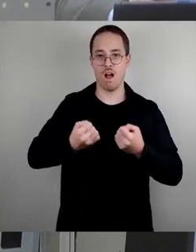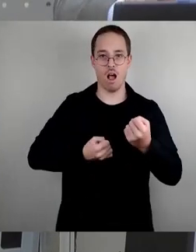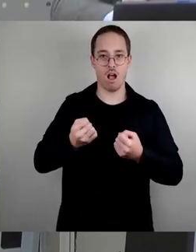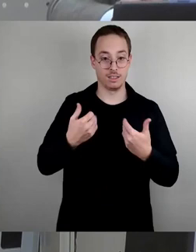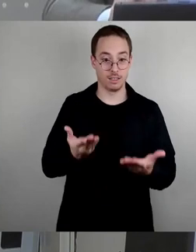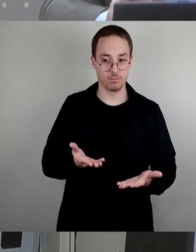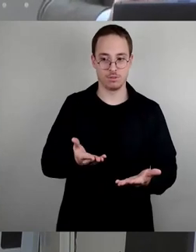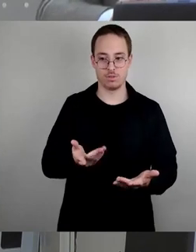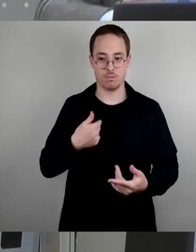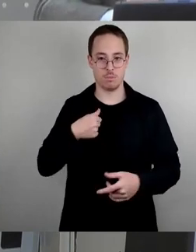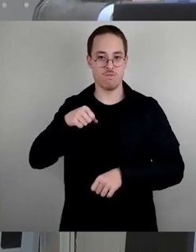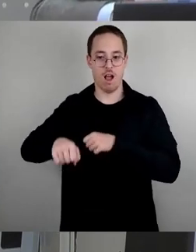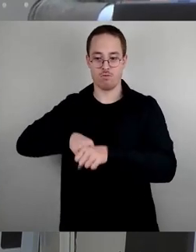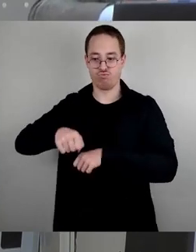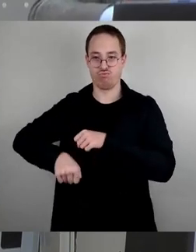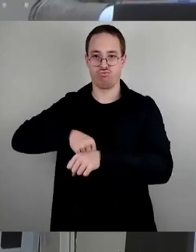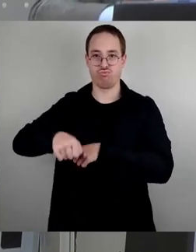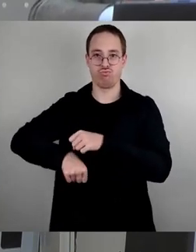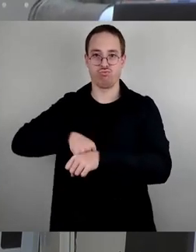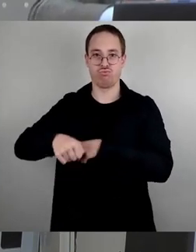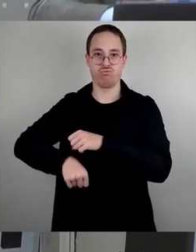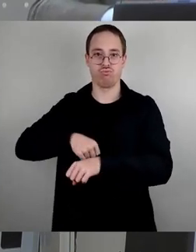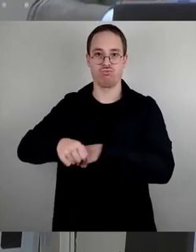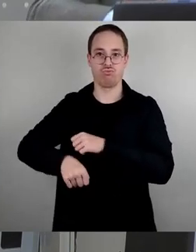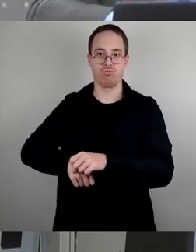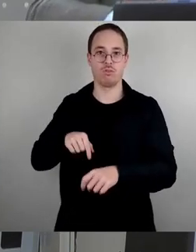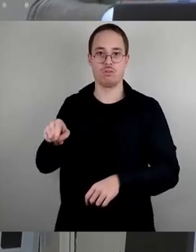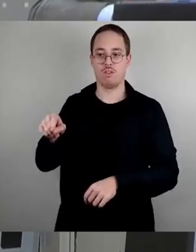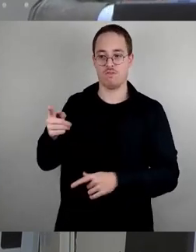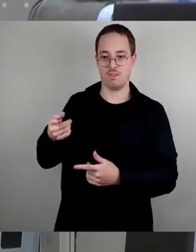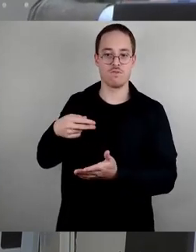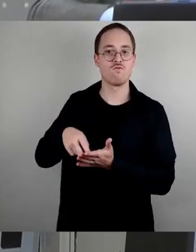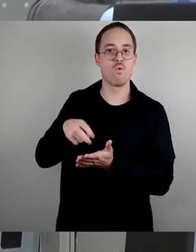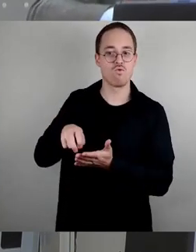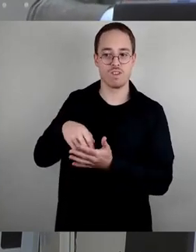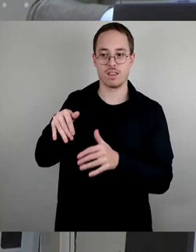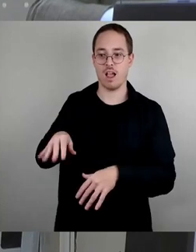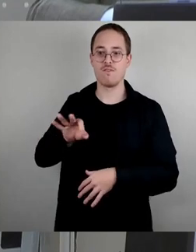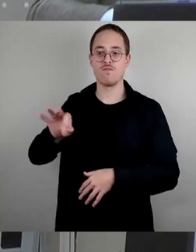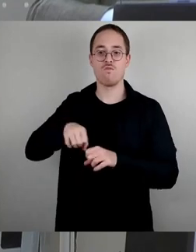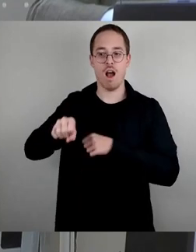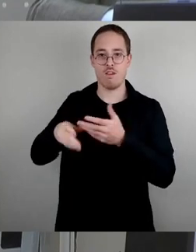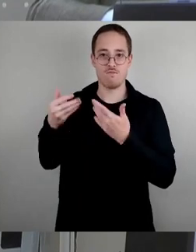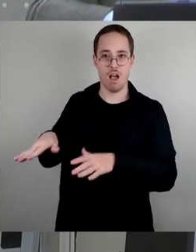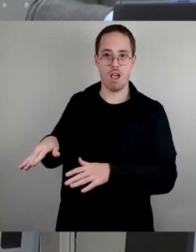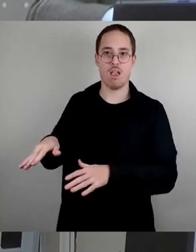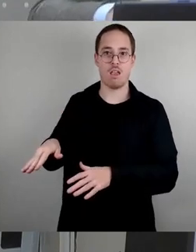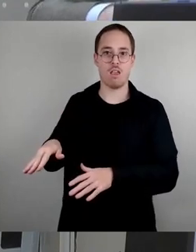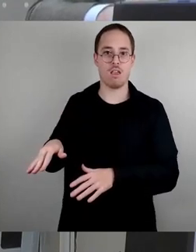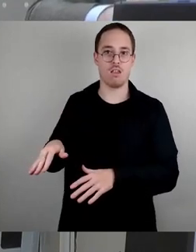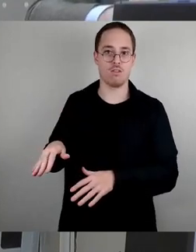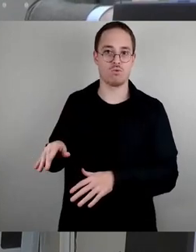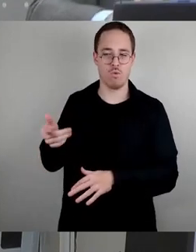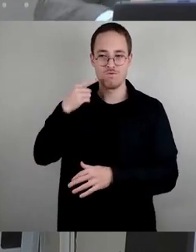wenn man mal auf einer Straße fährt, wo nebenan ein für Fahrräder freigegebener Fußweg ist. Die sind der Ansicht, wenn dort ein Fußgängerschild ist und so ein weißes